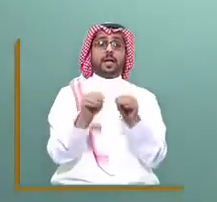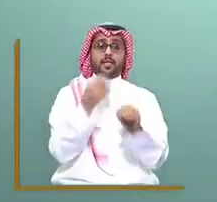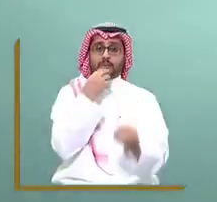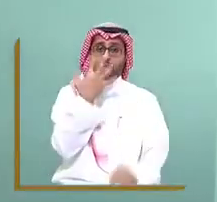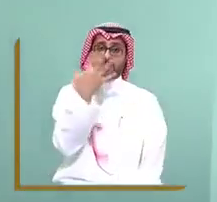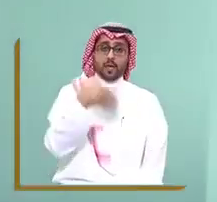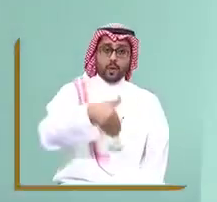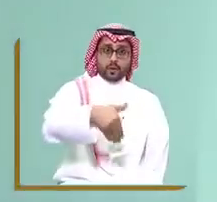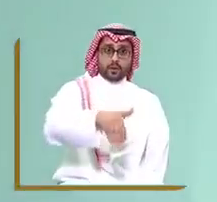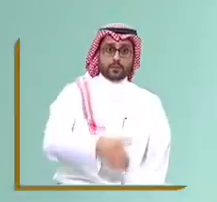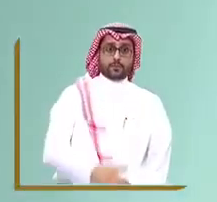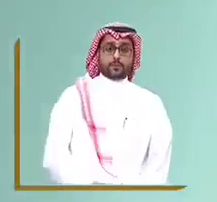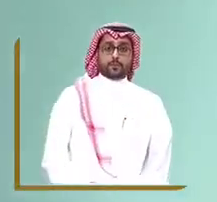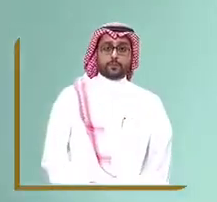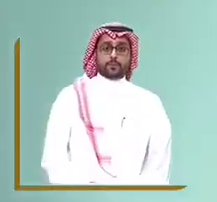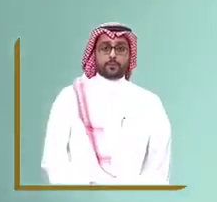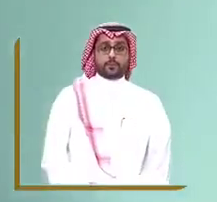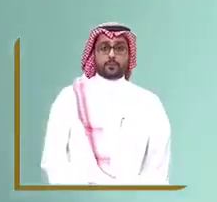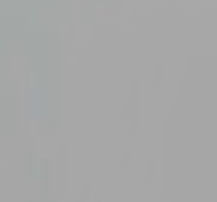المقبلة.